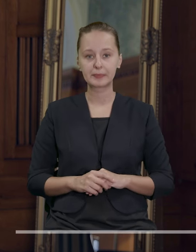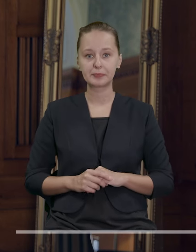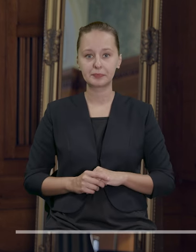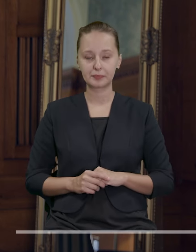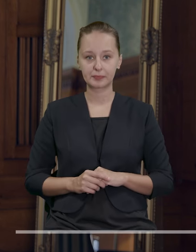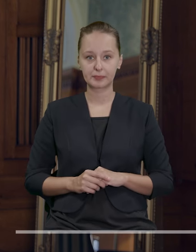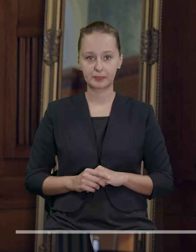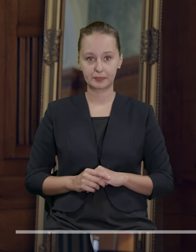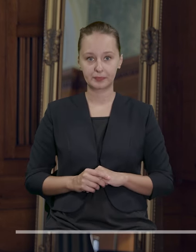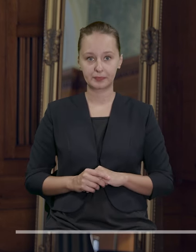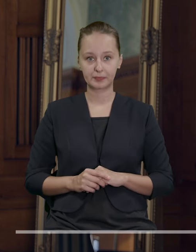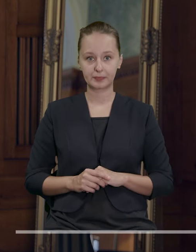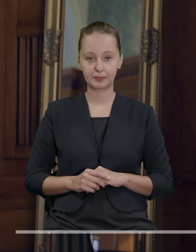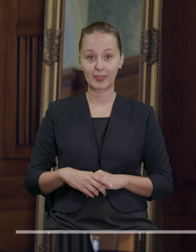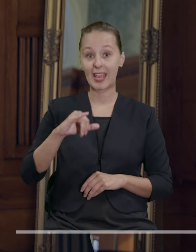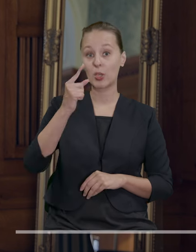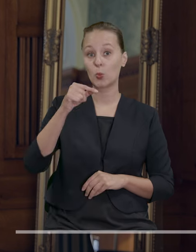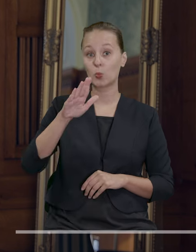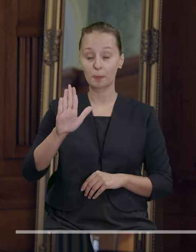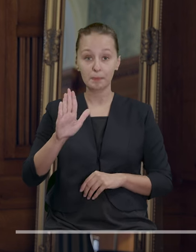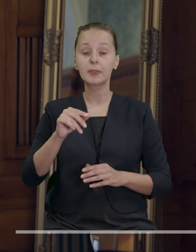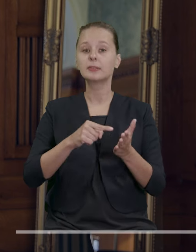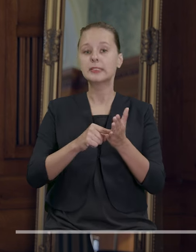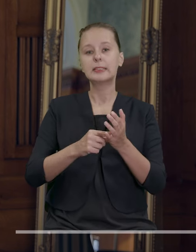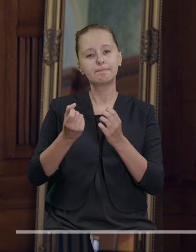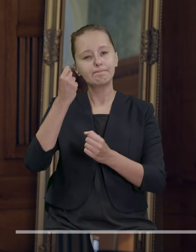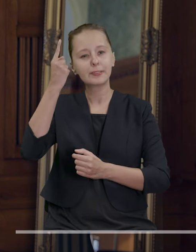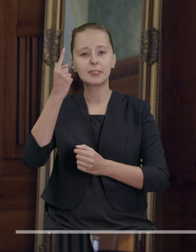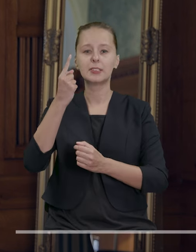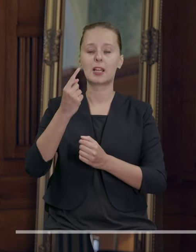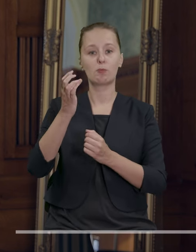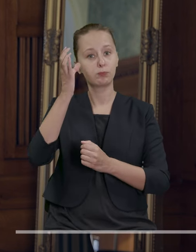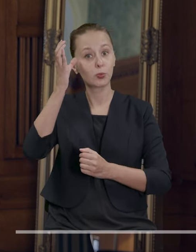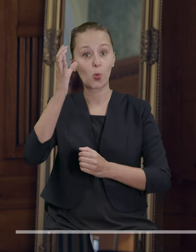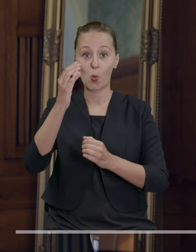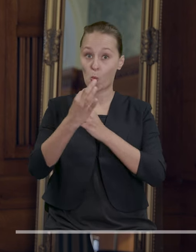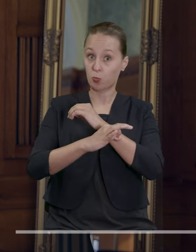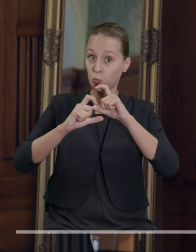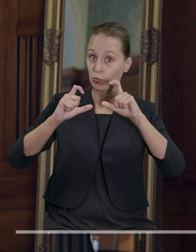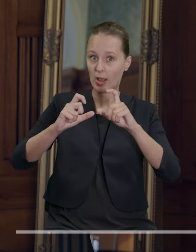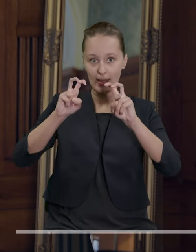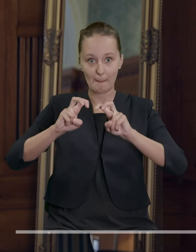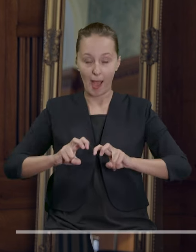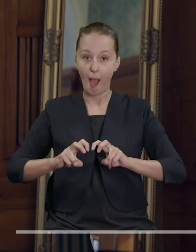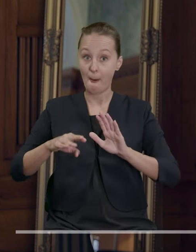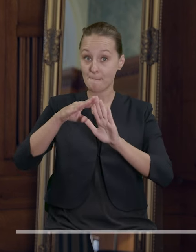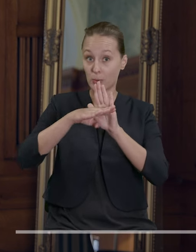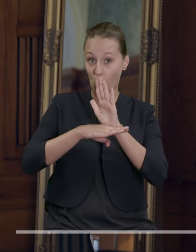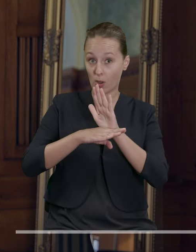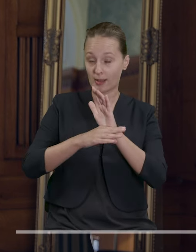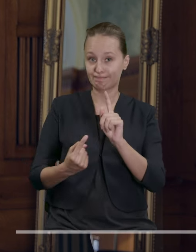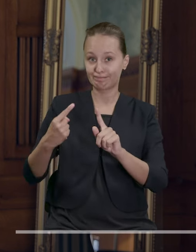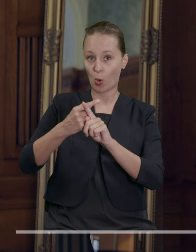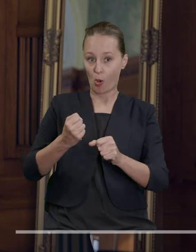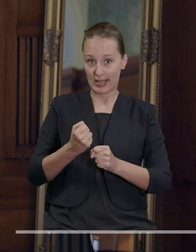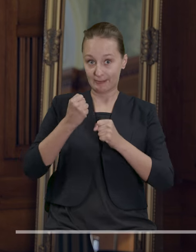istotnych. IDUB, Inicjatywa Doskonałości Uczelnia Badawcza, program, dodatkowa